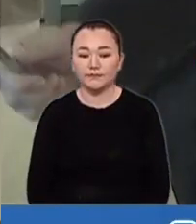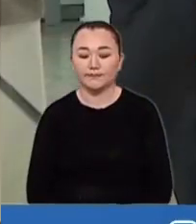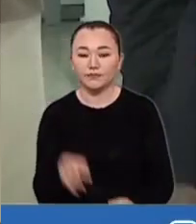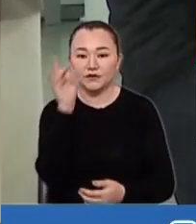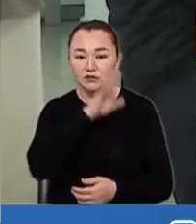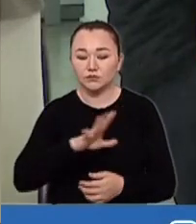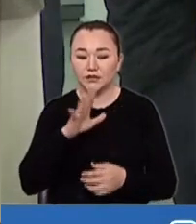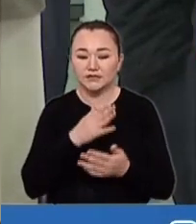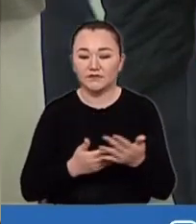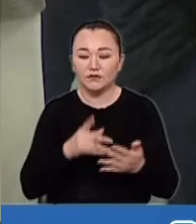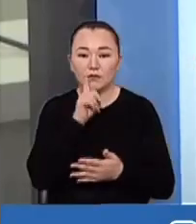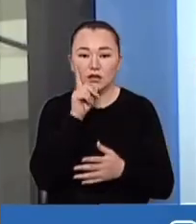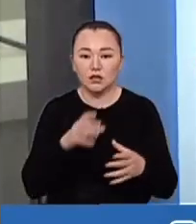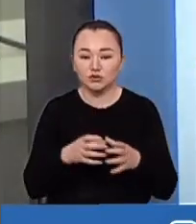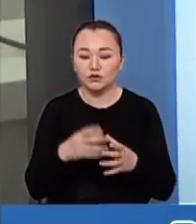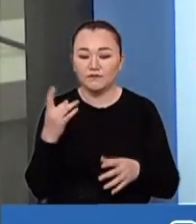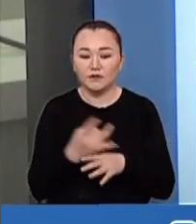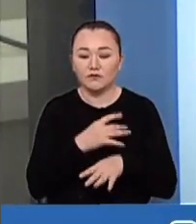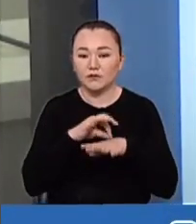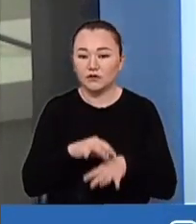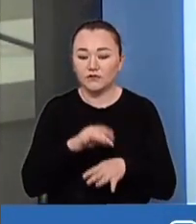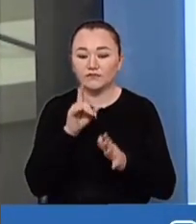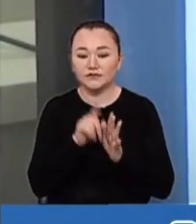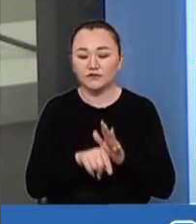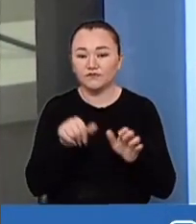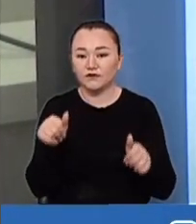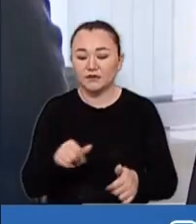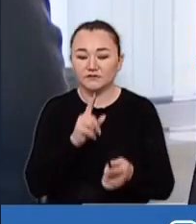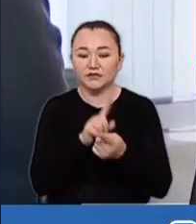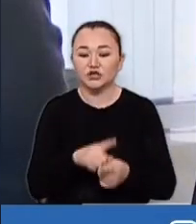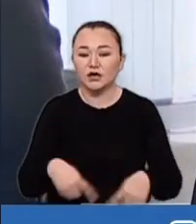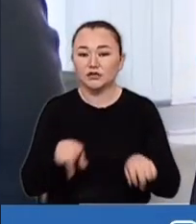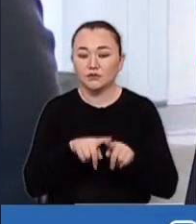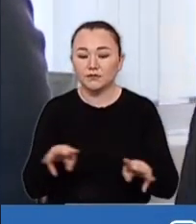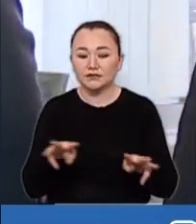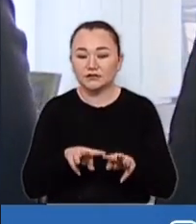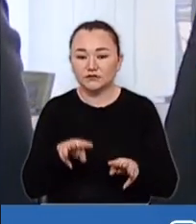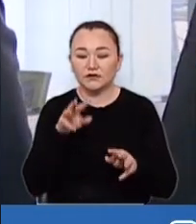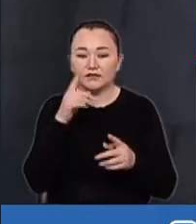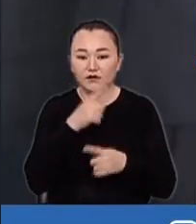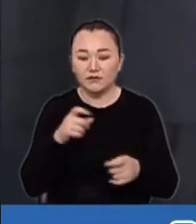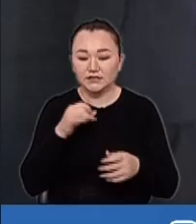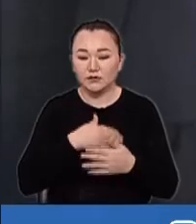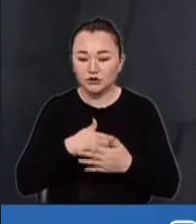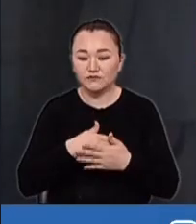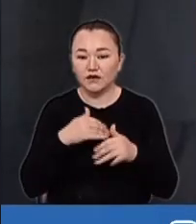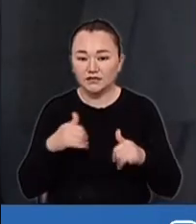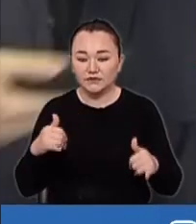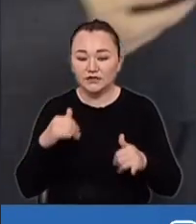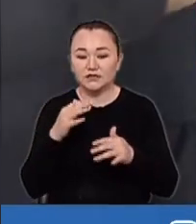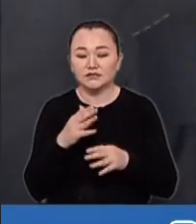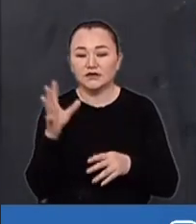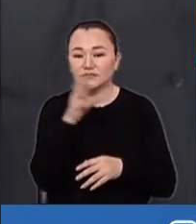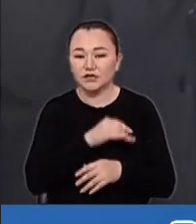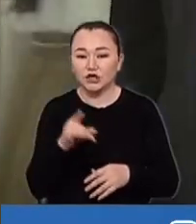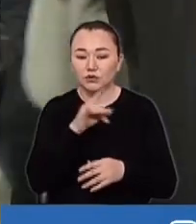Республиканский совет молодёжи впервые проходил выездном формате навстречу организованной Министерством информации и общественного развития со всех